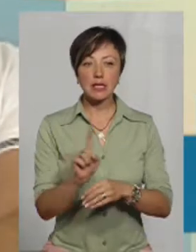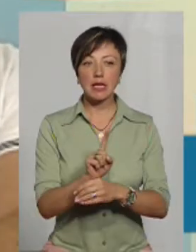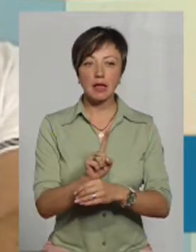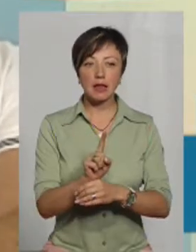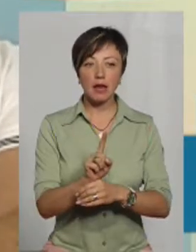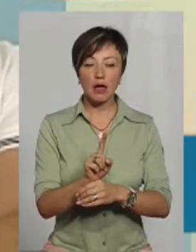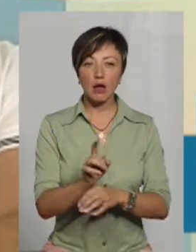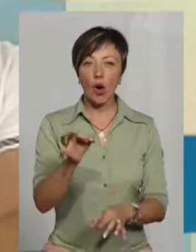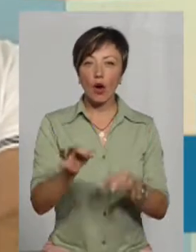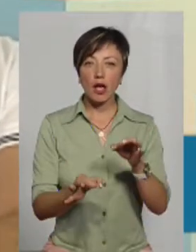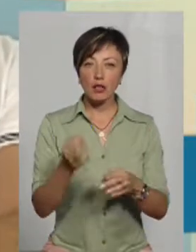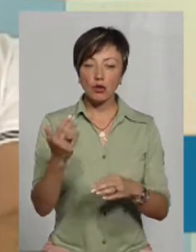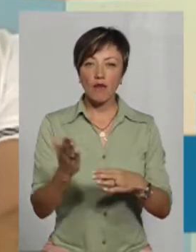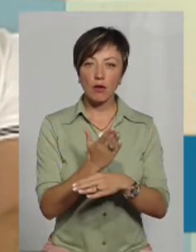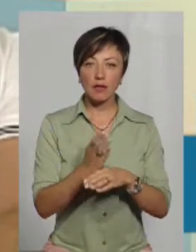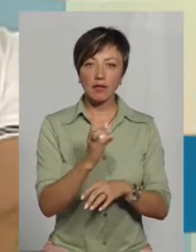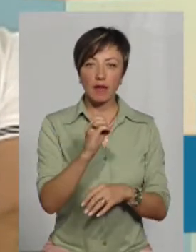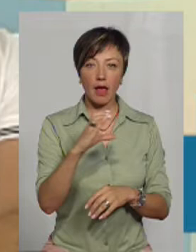стандарт органічного виробництва ЄС